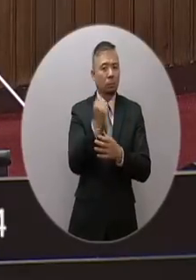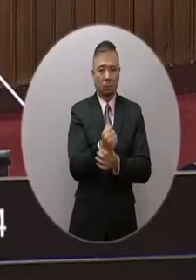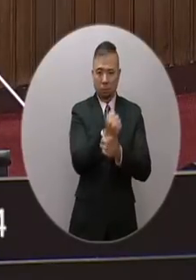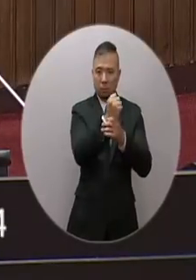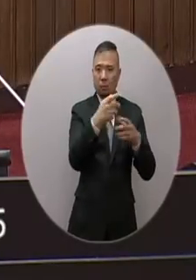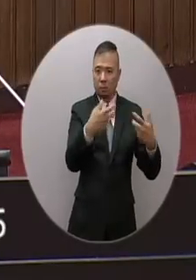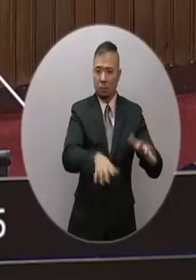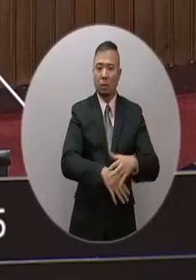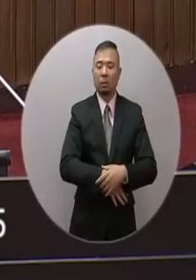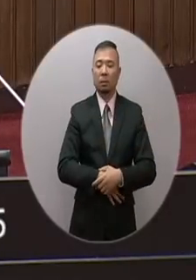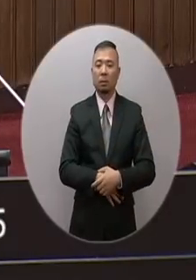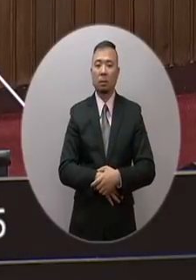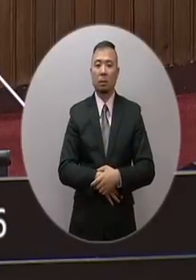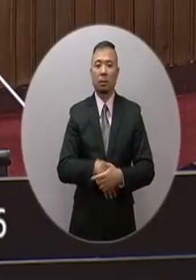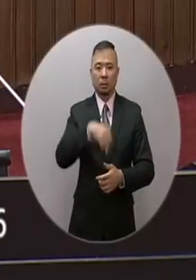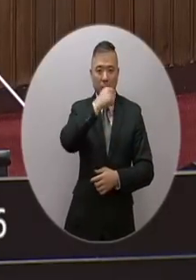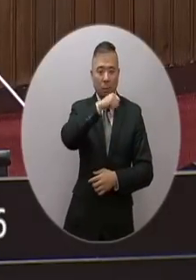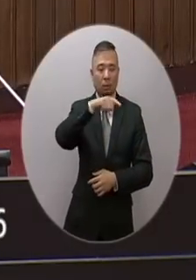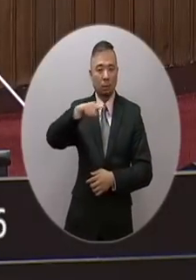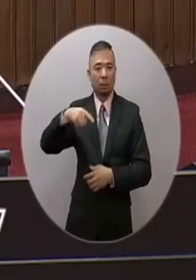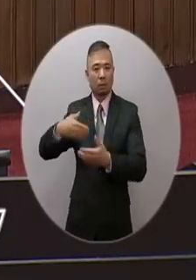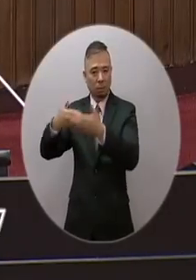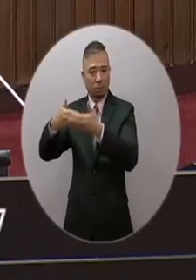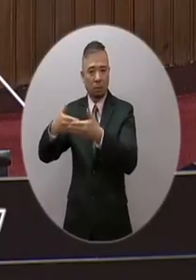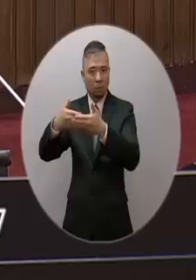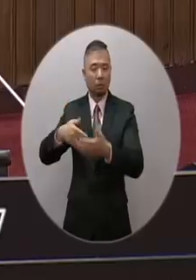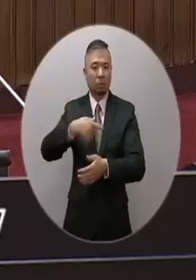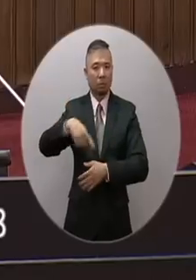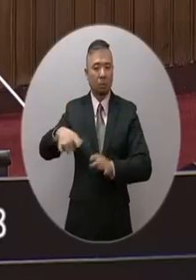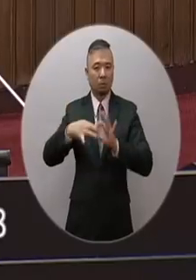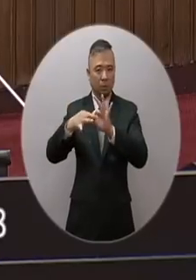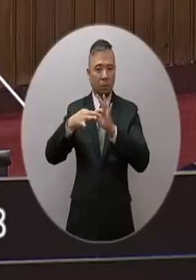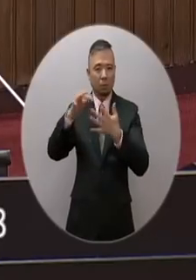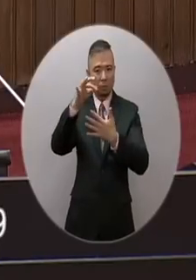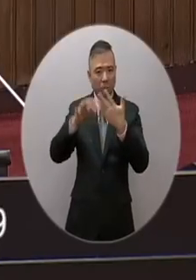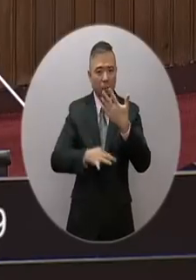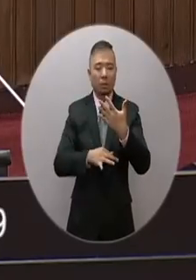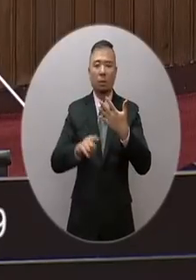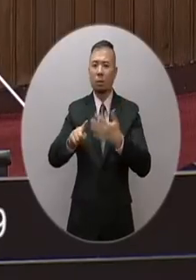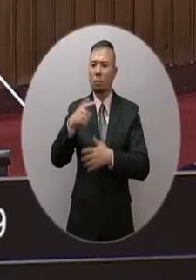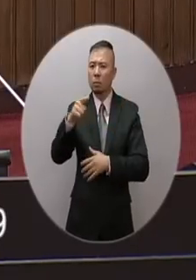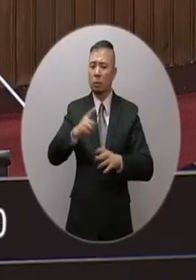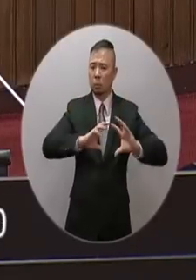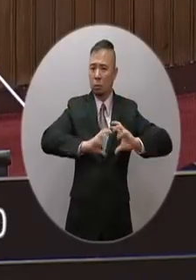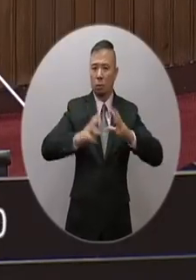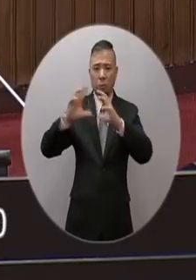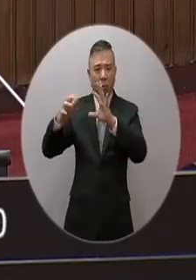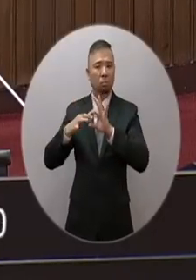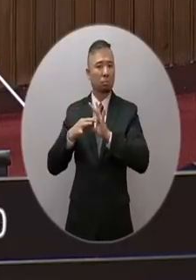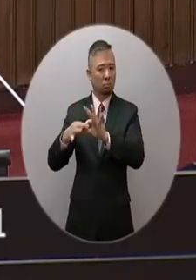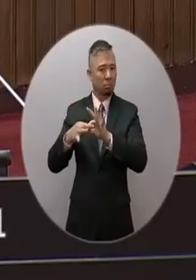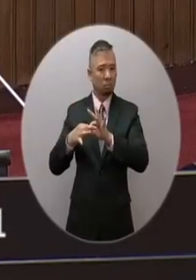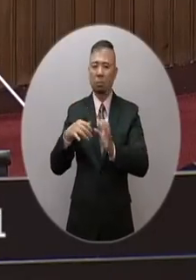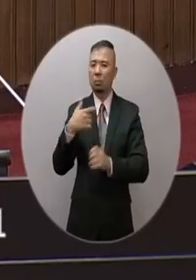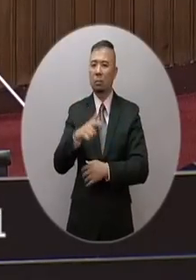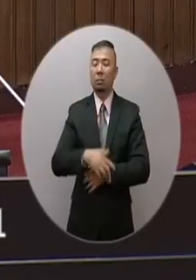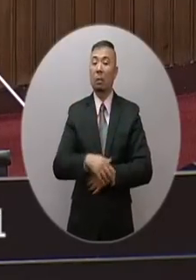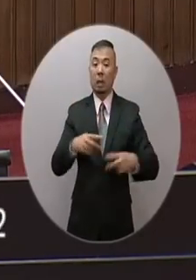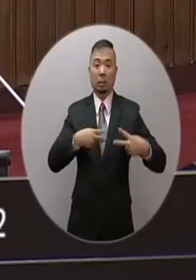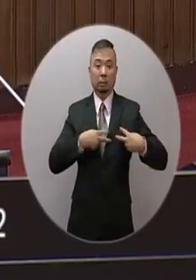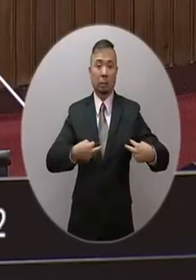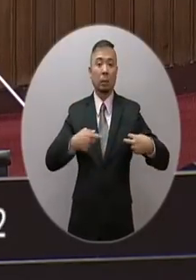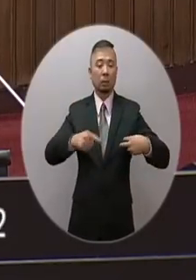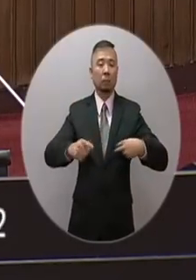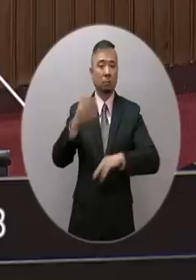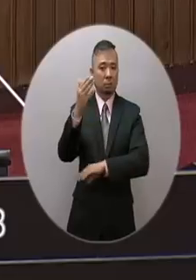例则明白定位两岸之间非国与国的关系，蔡政府也愿承受两岸与协